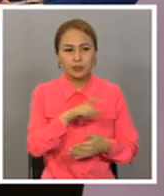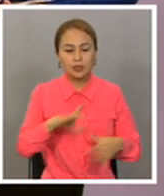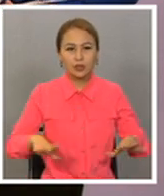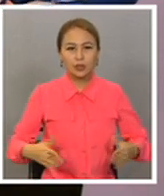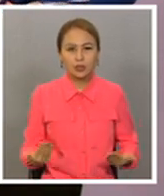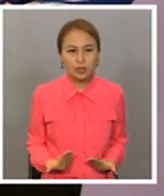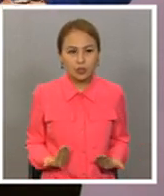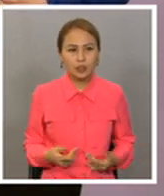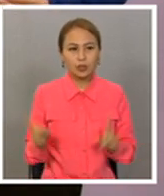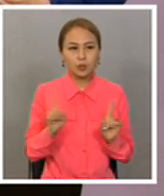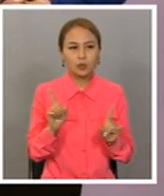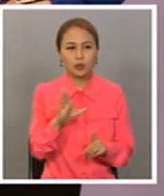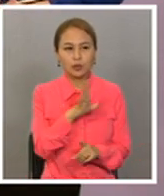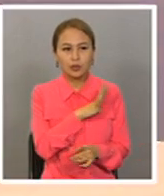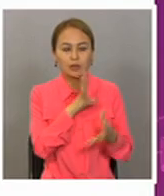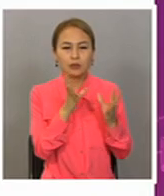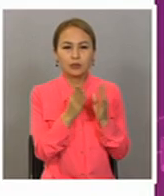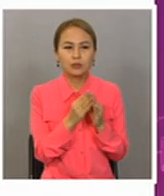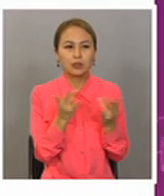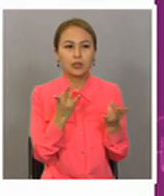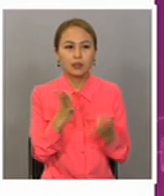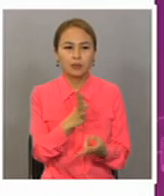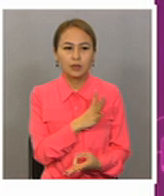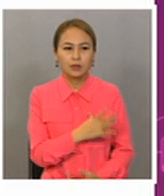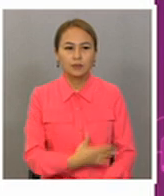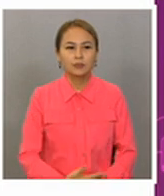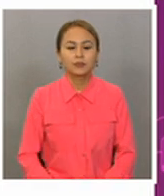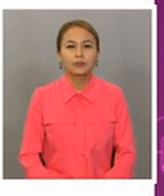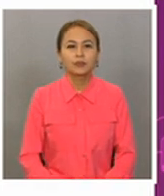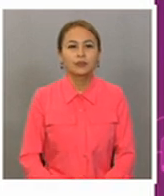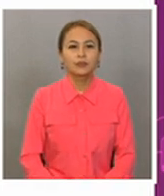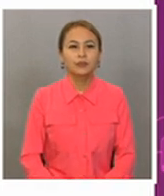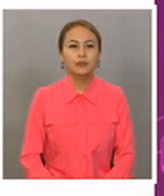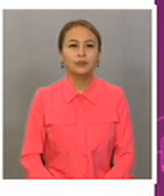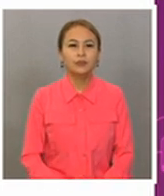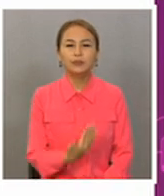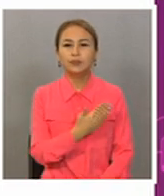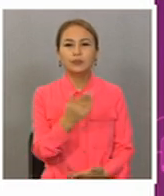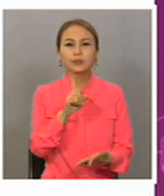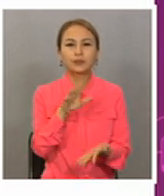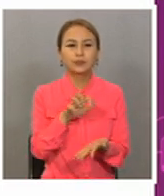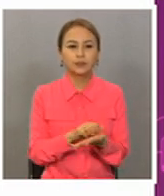тіршілік ету үшін не қажет болған? Олар немен айналысқан?